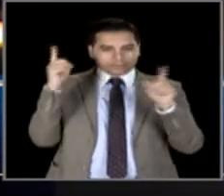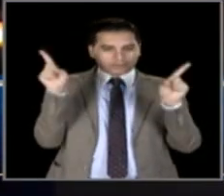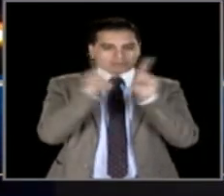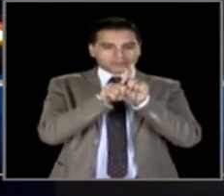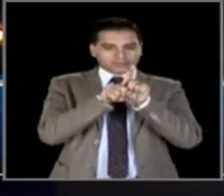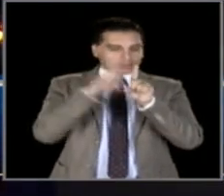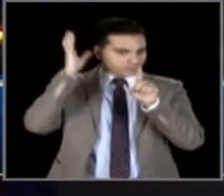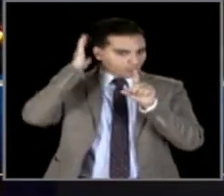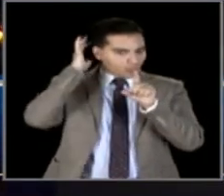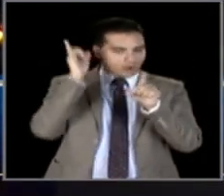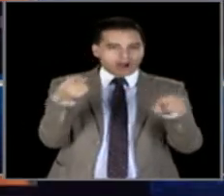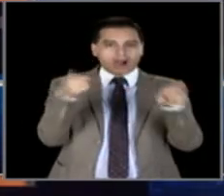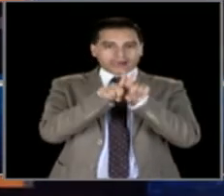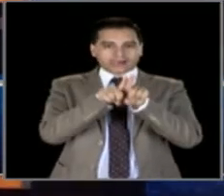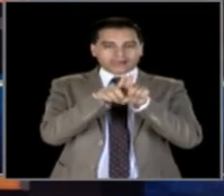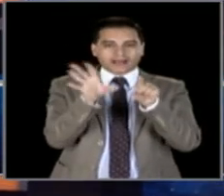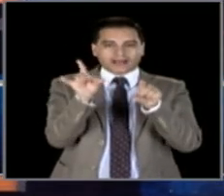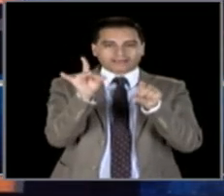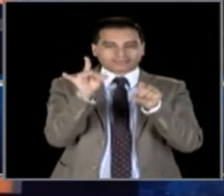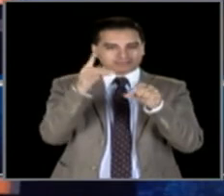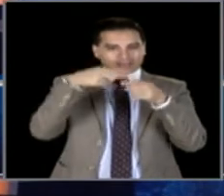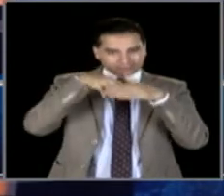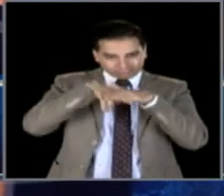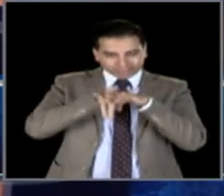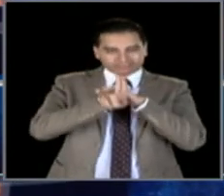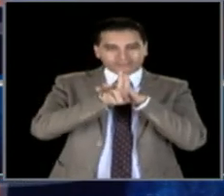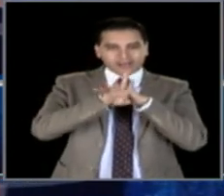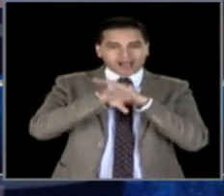الرأس، فما هي جنسيته؟